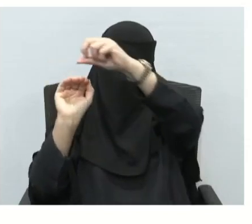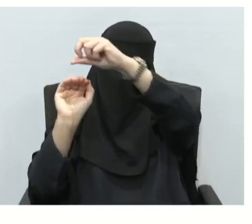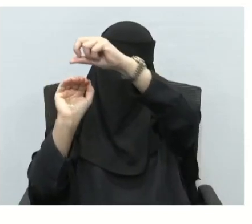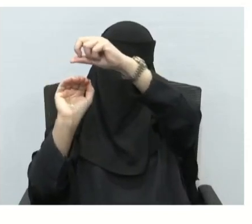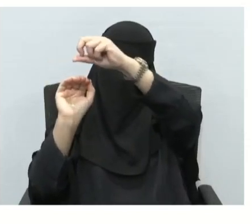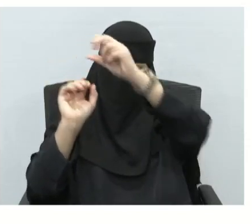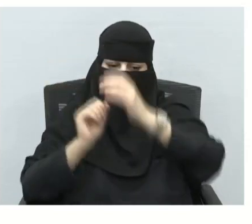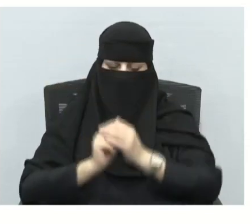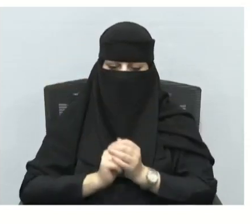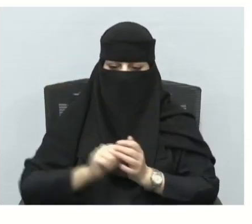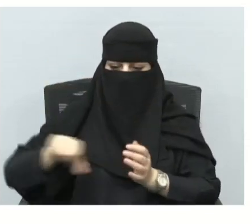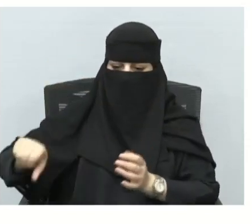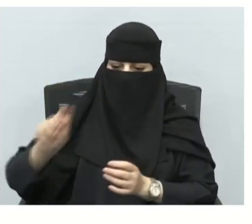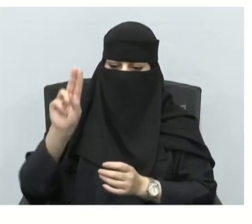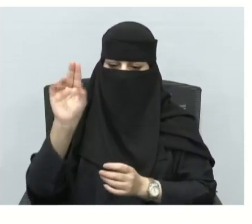تفاح